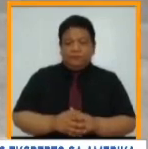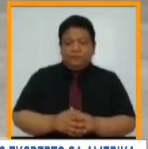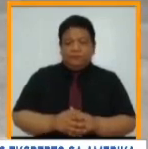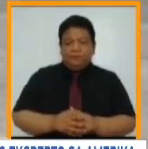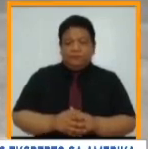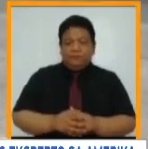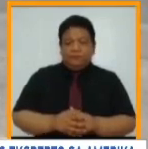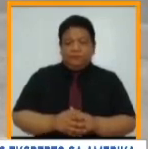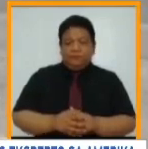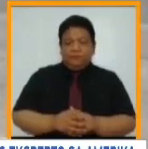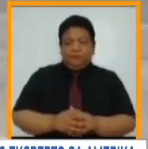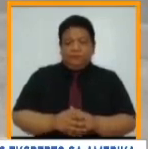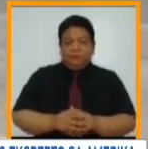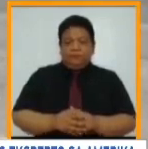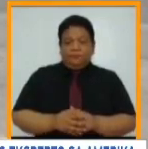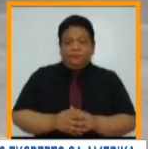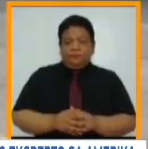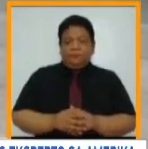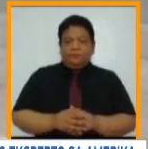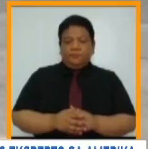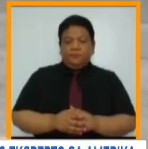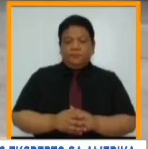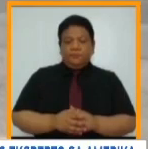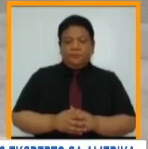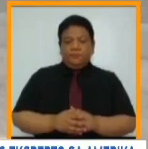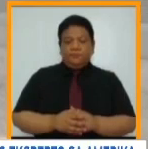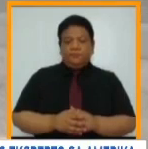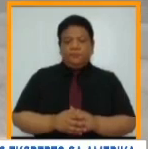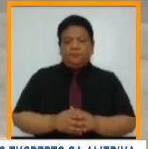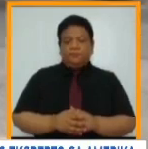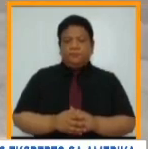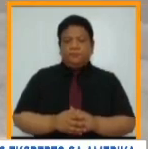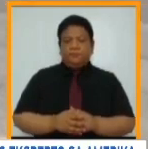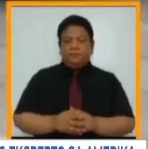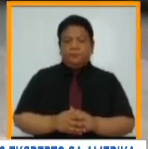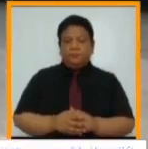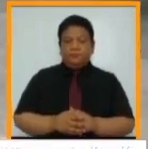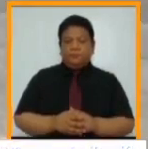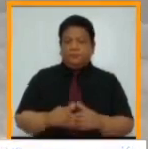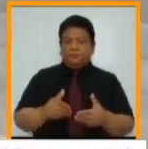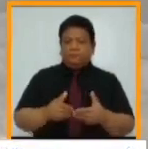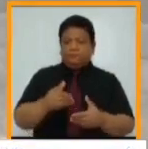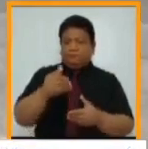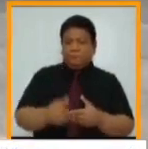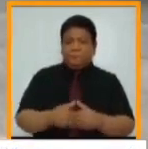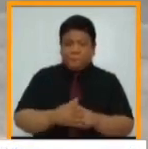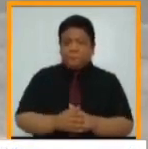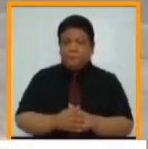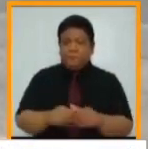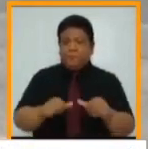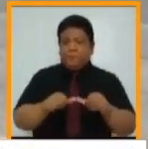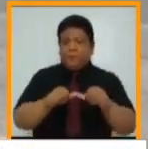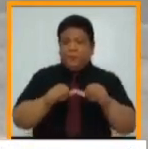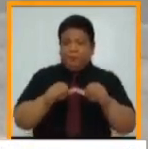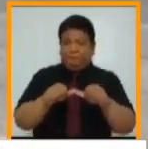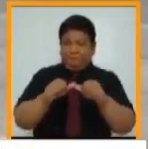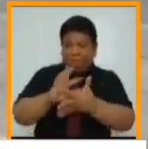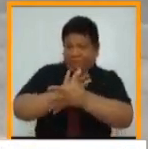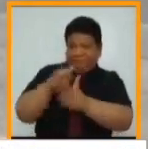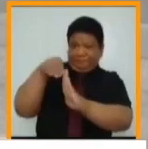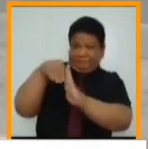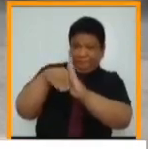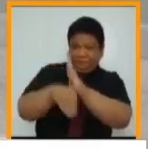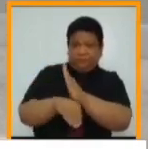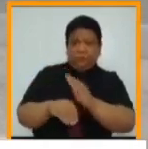Sa kabila po ng patuloy na pagbaba ng kaso ng COVID-19, ay puspusan pa rin ang pagbabakuna lalo na ngayong holiday season. Ang